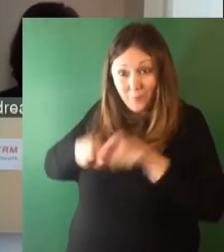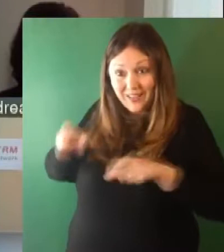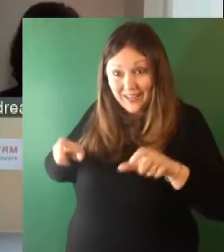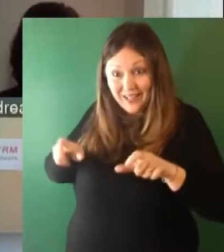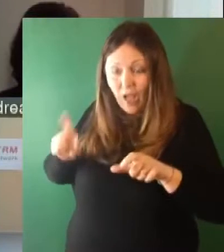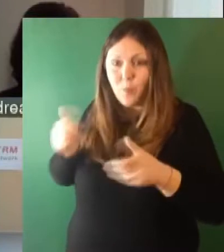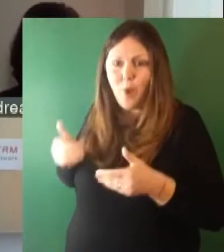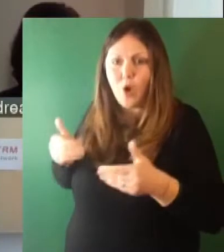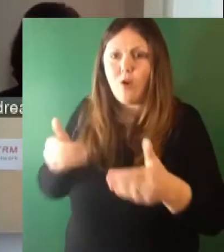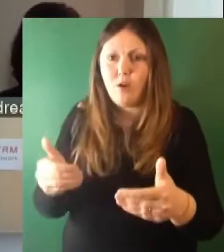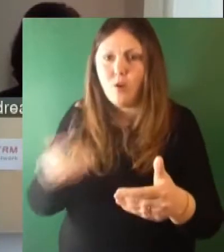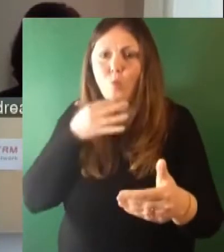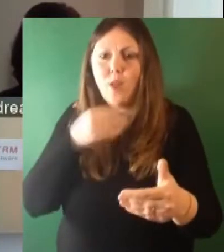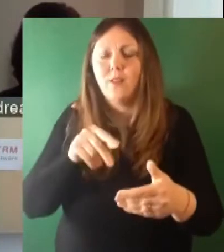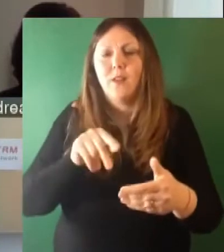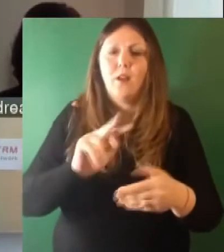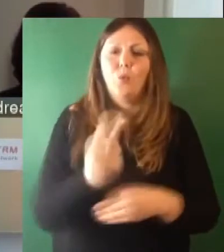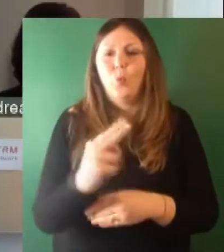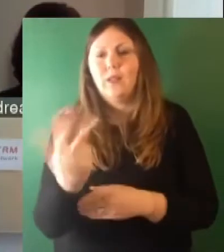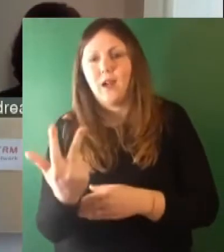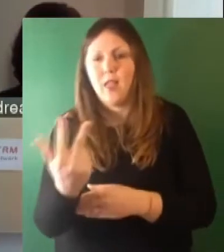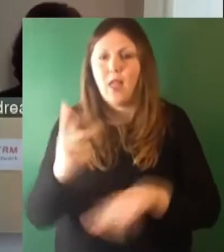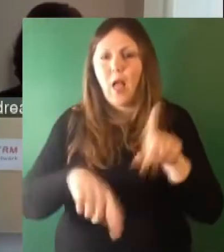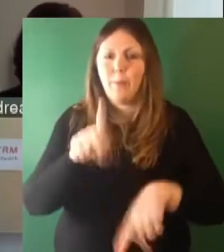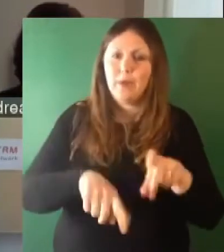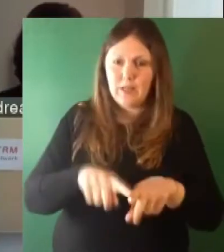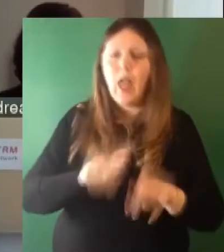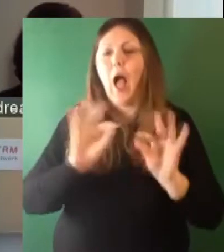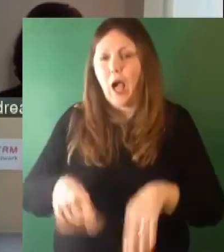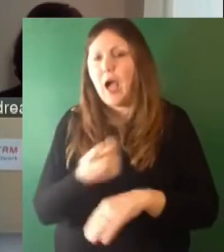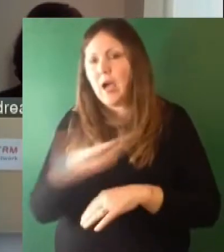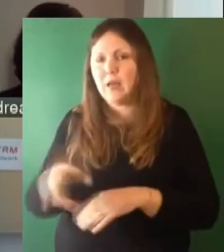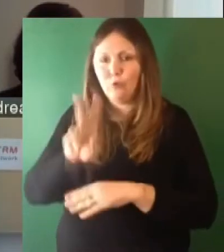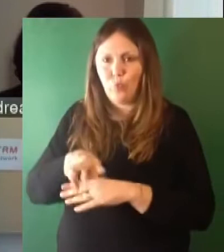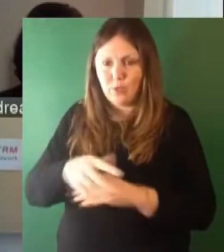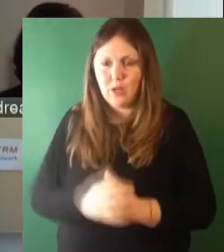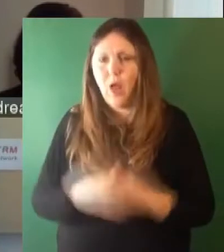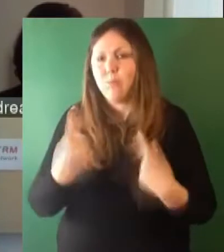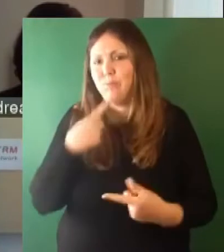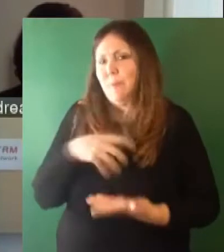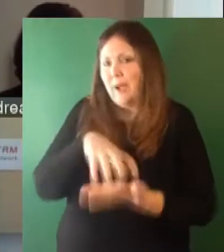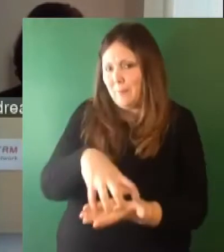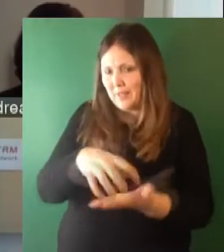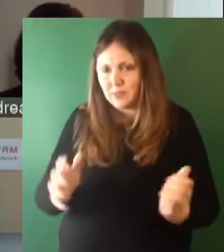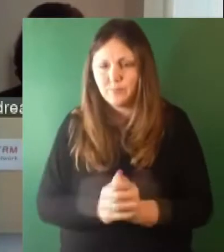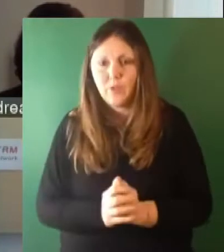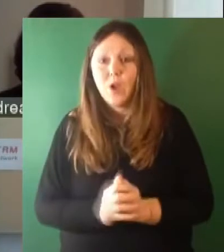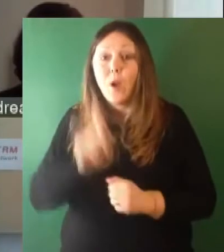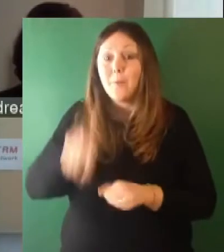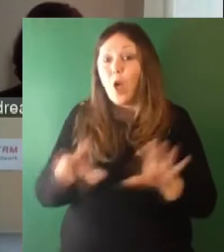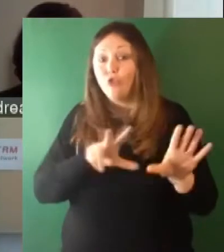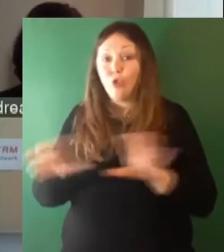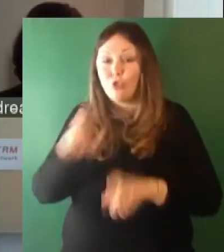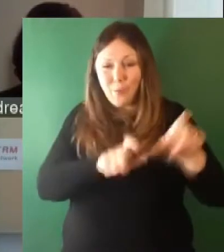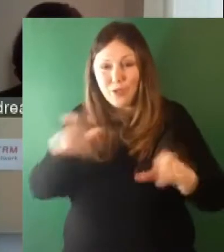4 aprile. Quindi questa è la premessa. Questi 1800 positivi che abbiamo identificato fino ad